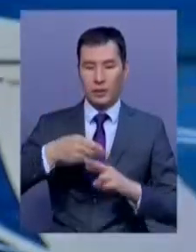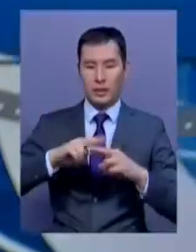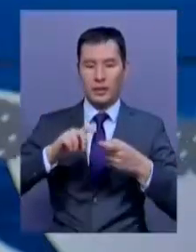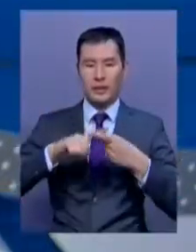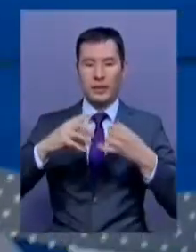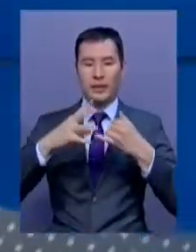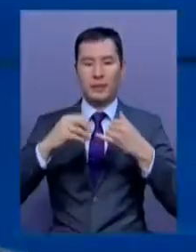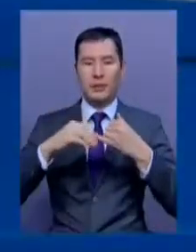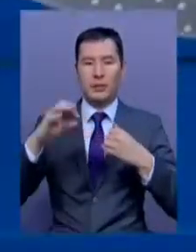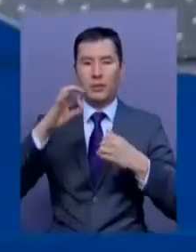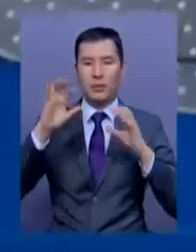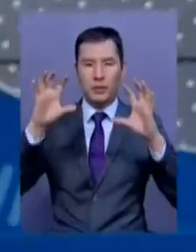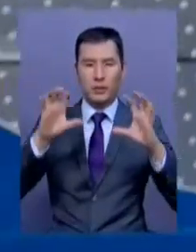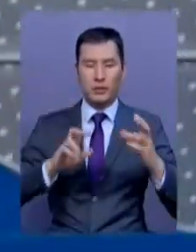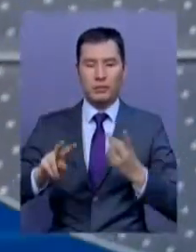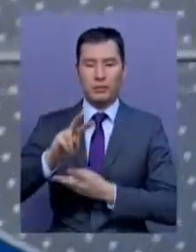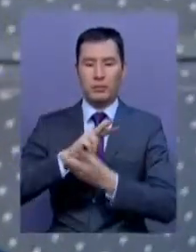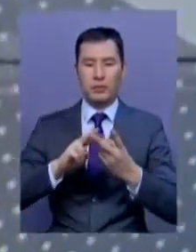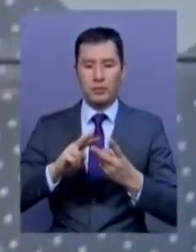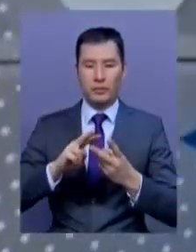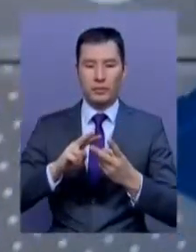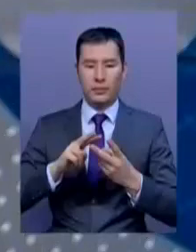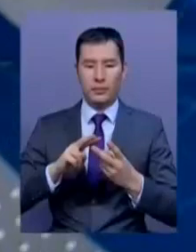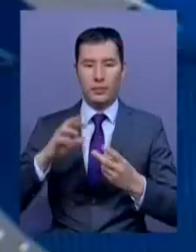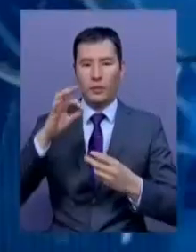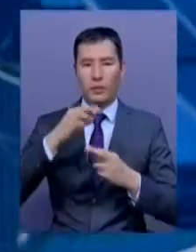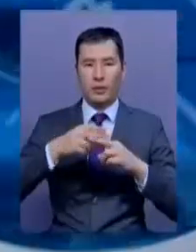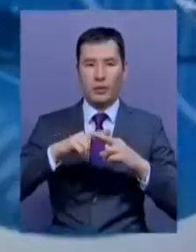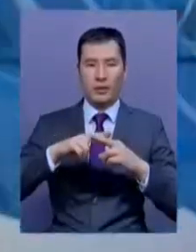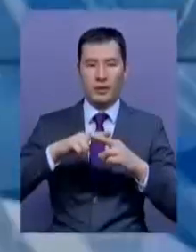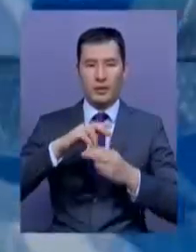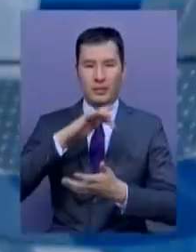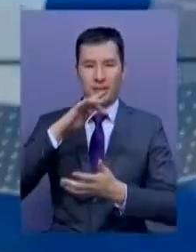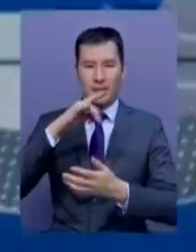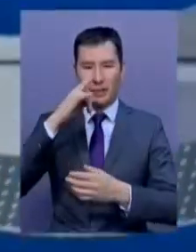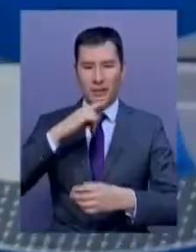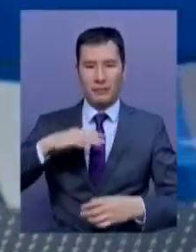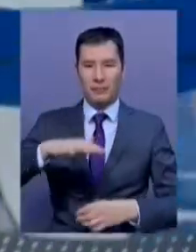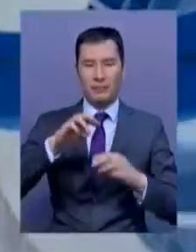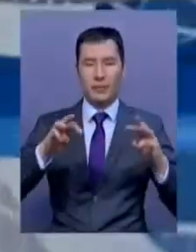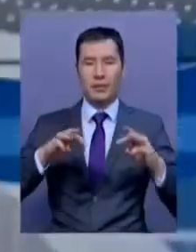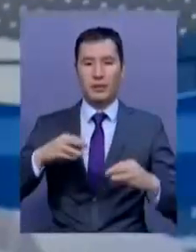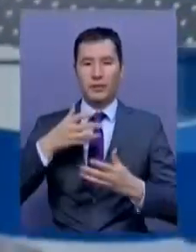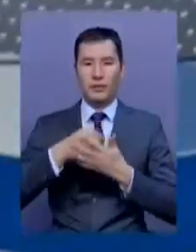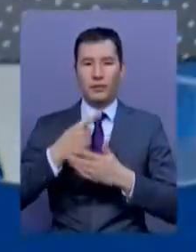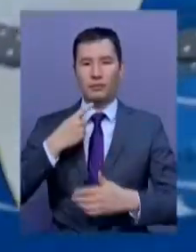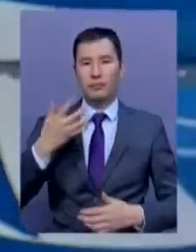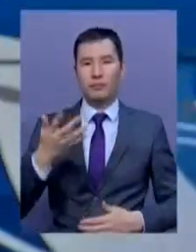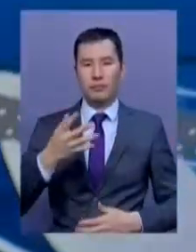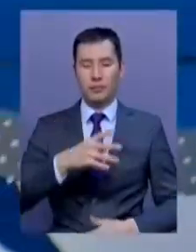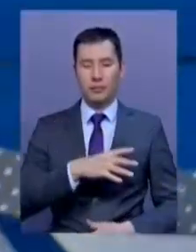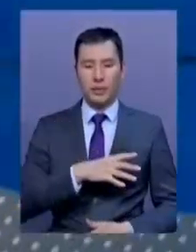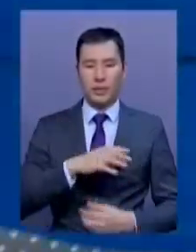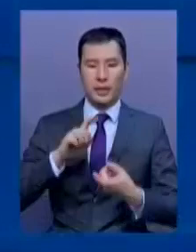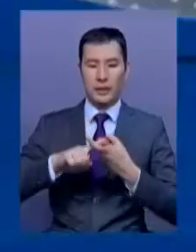нормаларына жарияланған мораторий мерзімі аяқталады. Бұл туралы ел президенті Қасым-Жомарт Тоқаев өз жолдауында баяндаған еді.